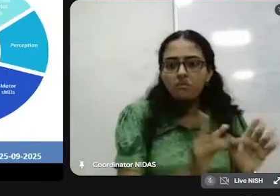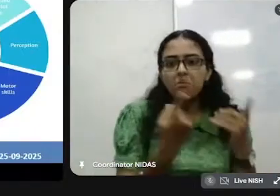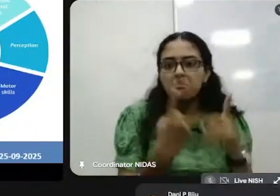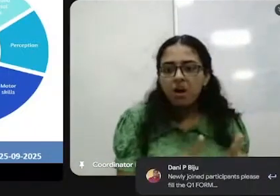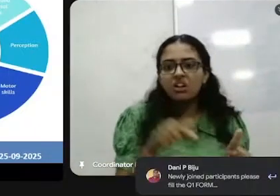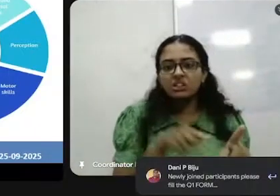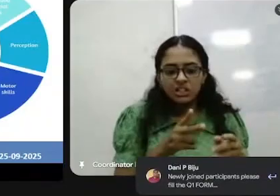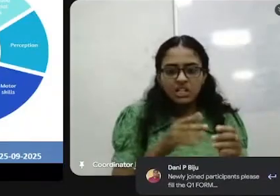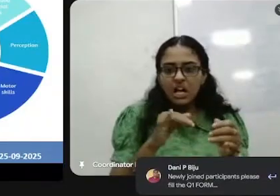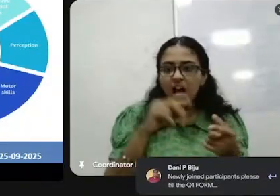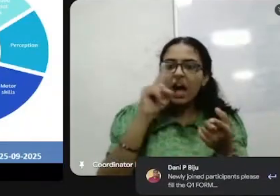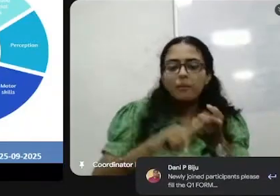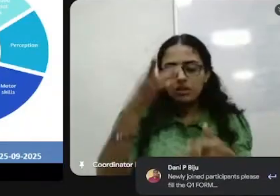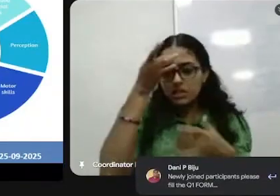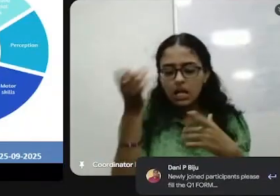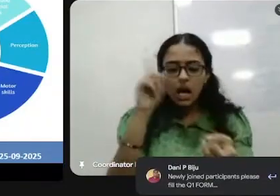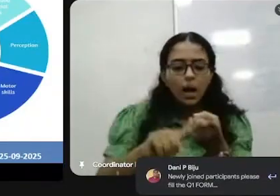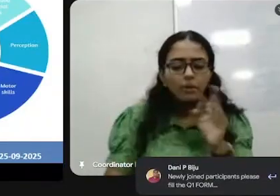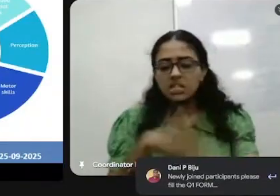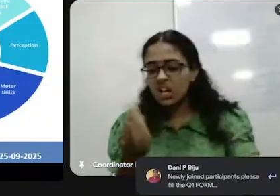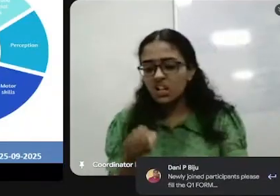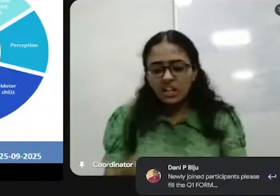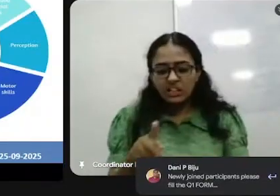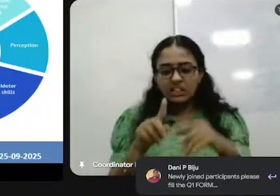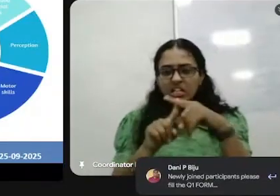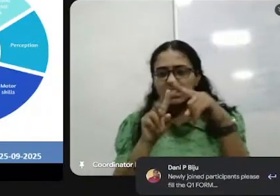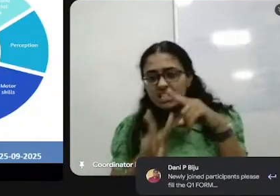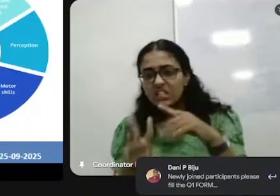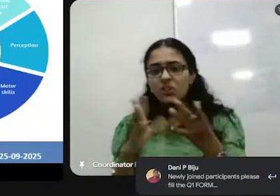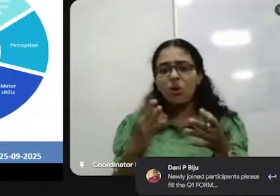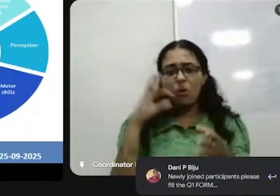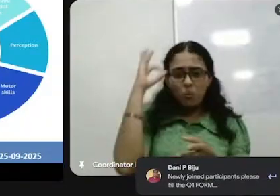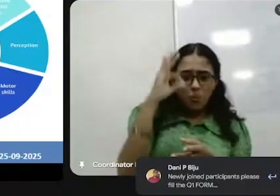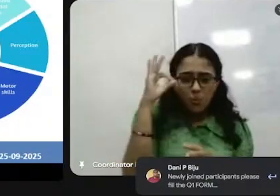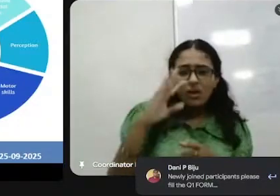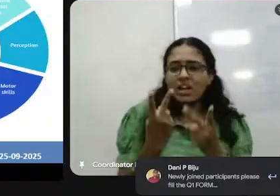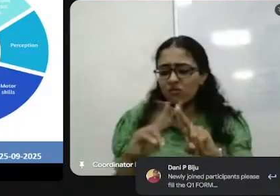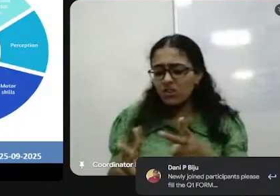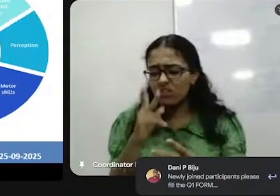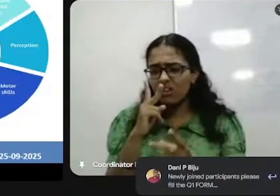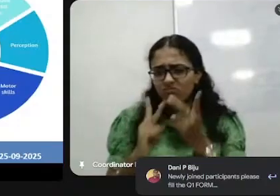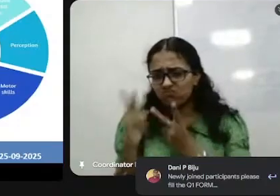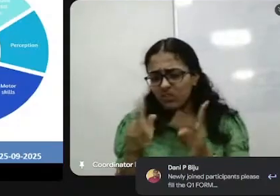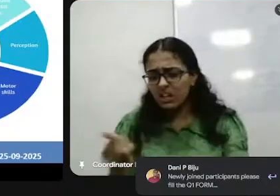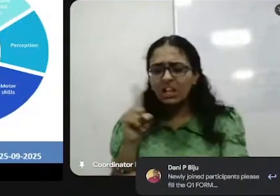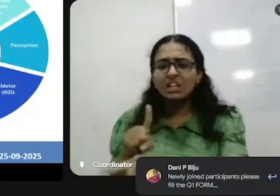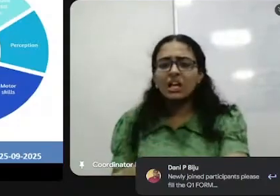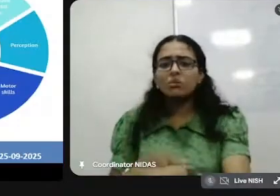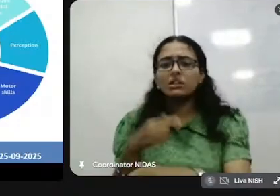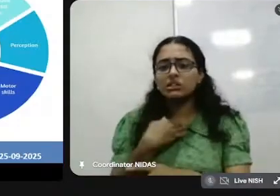ശ്രദ്ധയോടിരുന്ന് ഒരാളോട് അല്ലെ ഒരു TV ഡയലോഗ്, അല്ലെ സിനിമ കാണുന്നതിനോ ഒക്കെ ഒരു ബുദ്ധിമുട്ടുണ്ടായിരിക്കും.